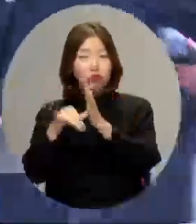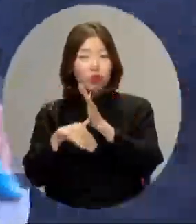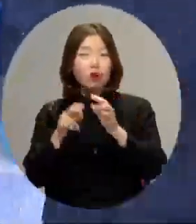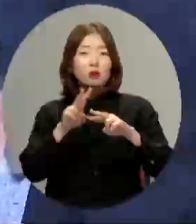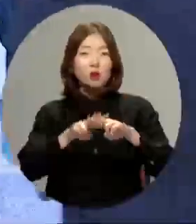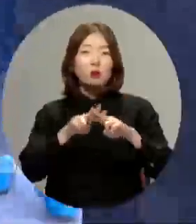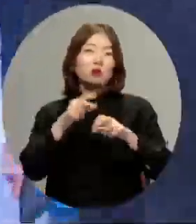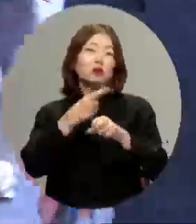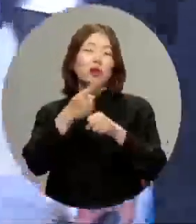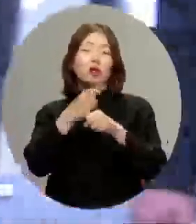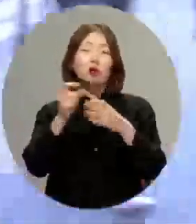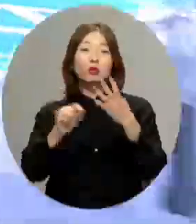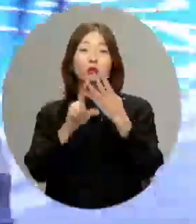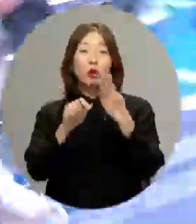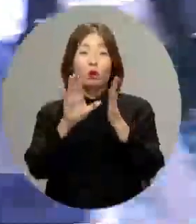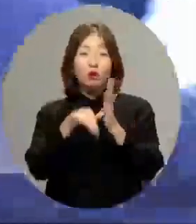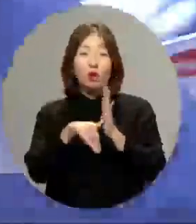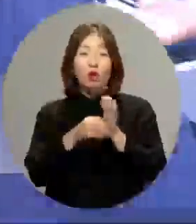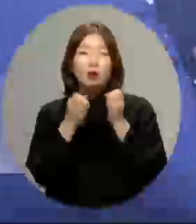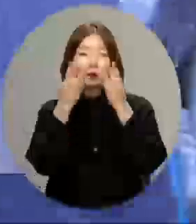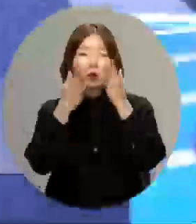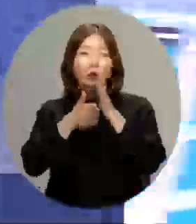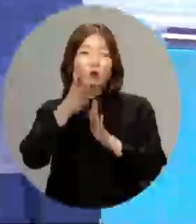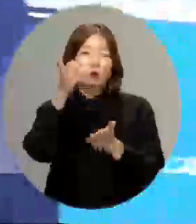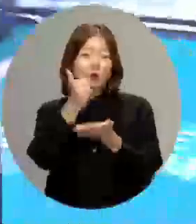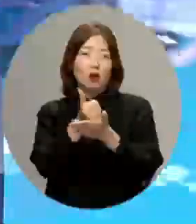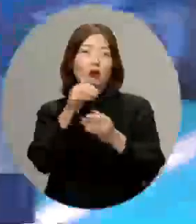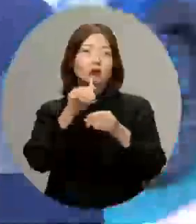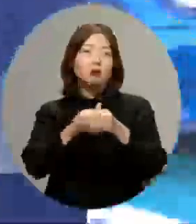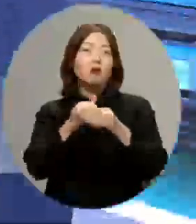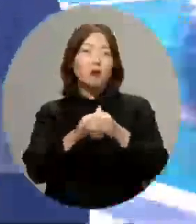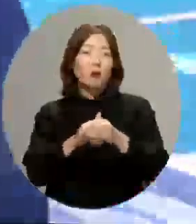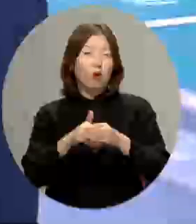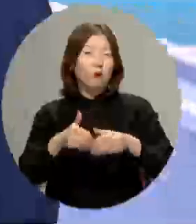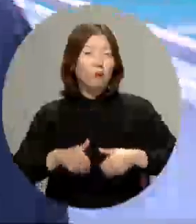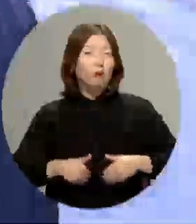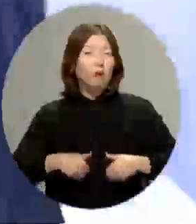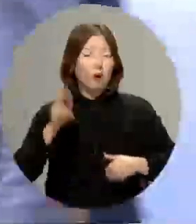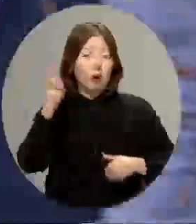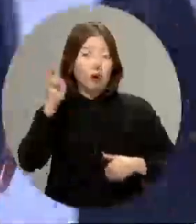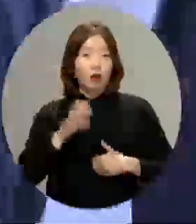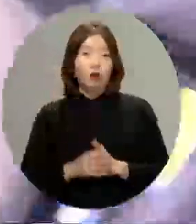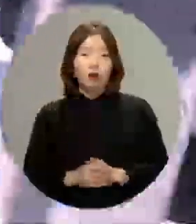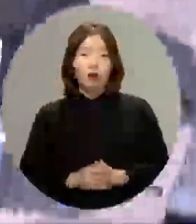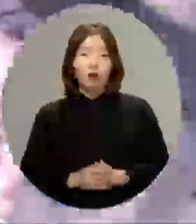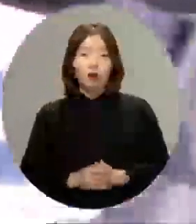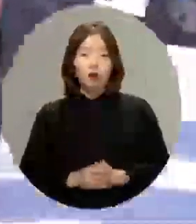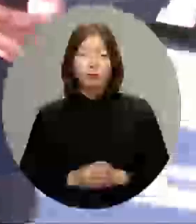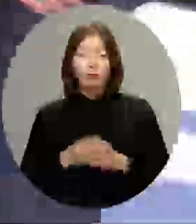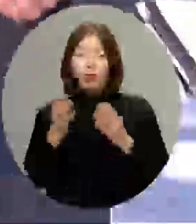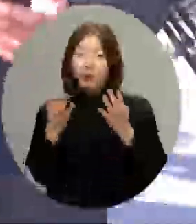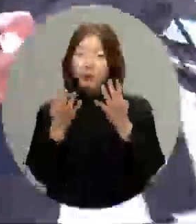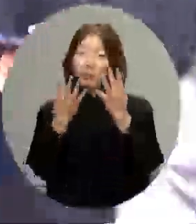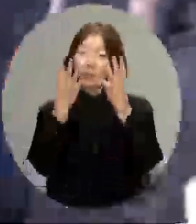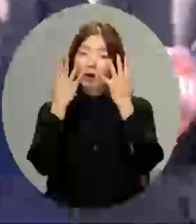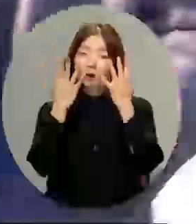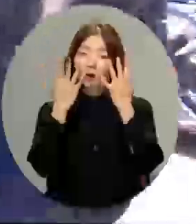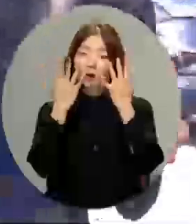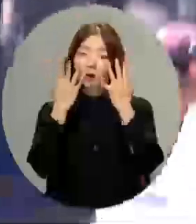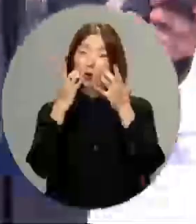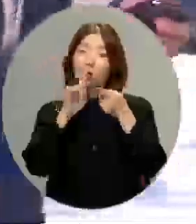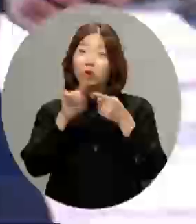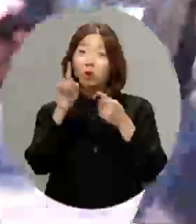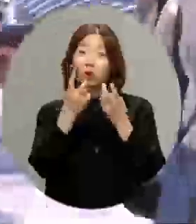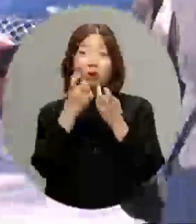씨는 빠르면 내년 4월에 새로운 시장을 뽑는 재선거를 치를 수도 있습니다. 재판부는 징역형까지 내려야 함이 마땅하다고 했는데